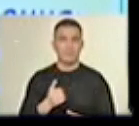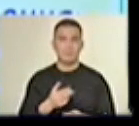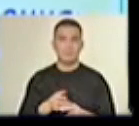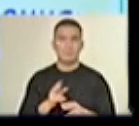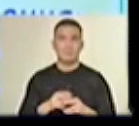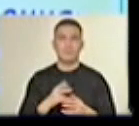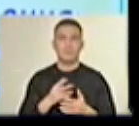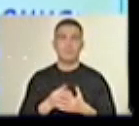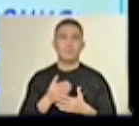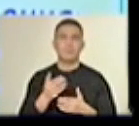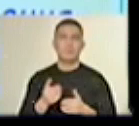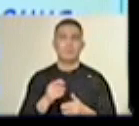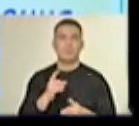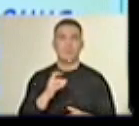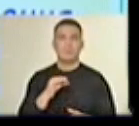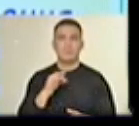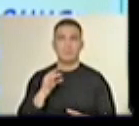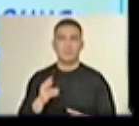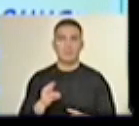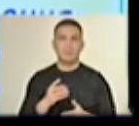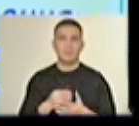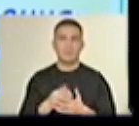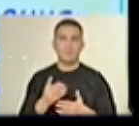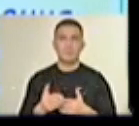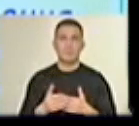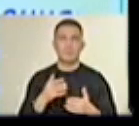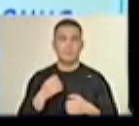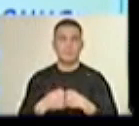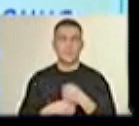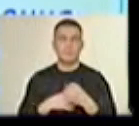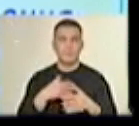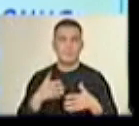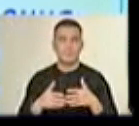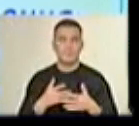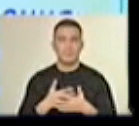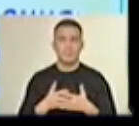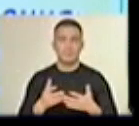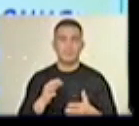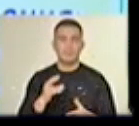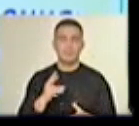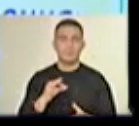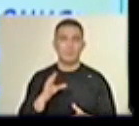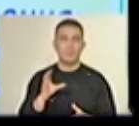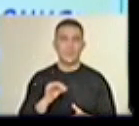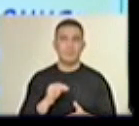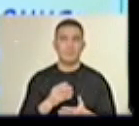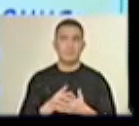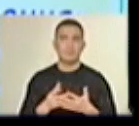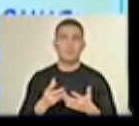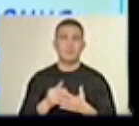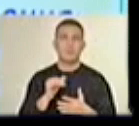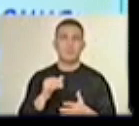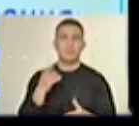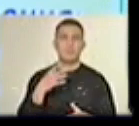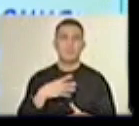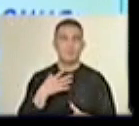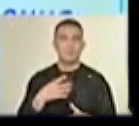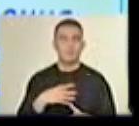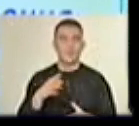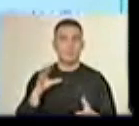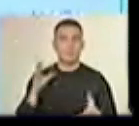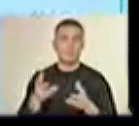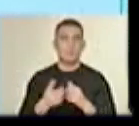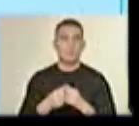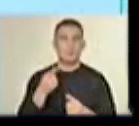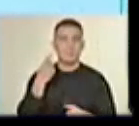«Говорящий грач», «Хромка», «Медведь» и многие другие. Как вы видите, все рассказы его о животных.